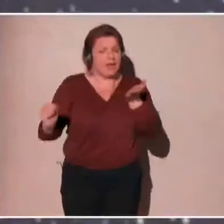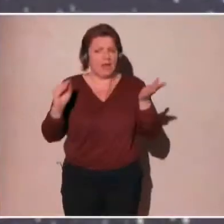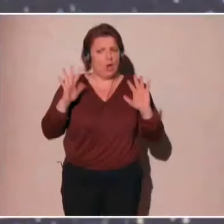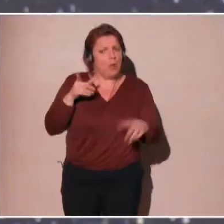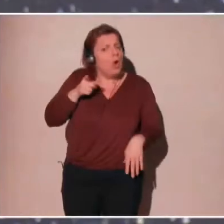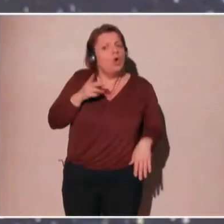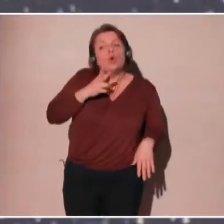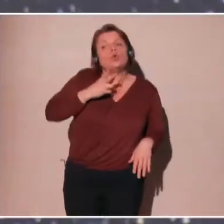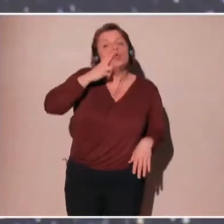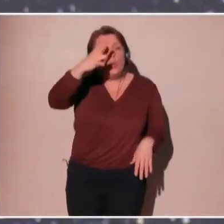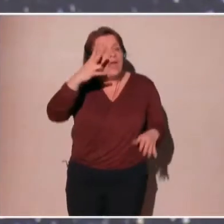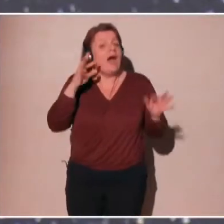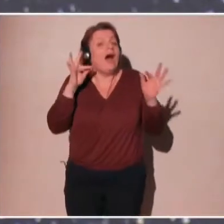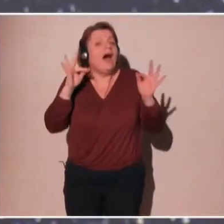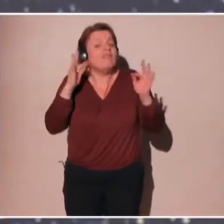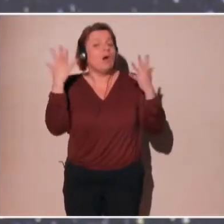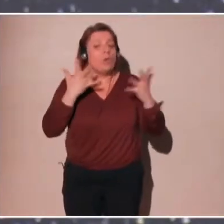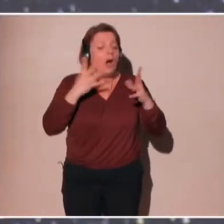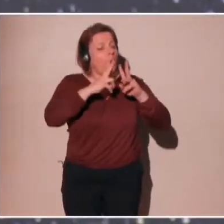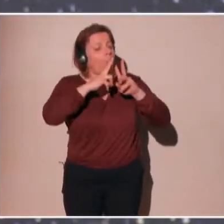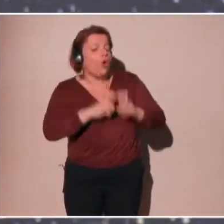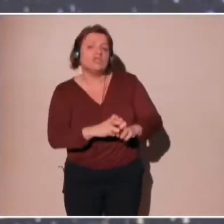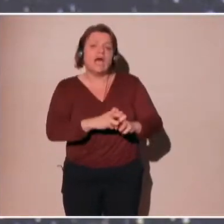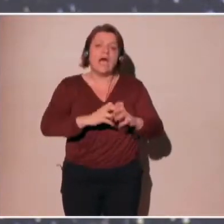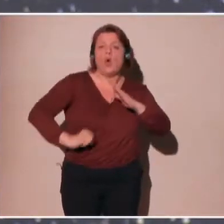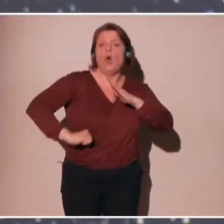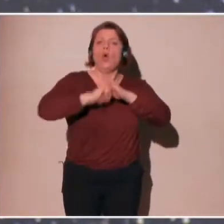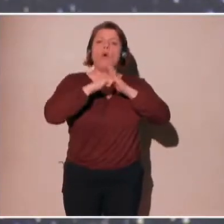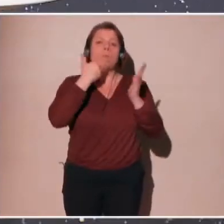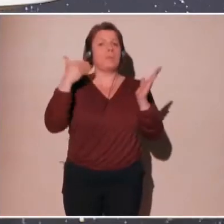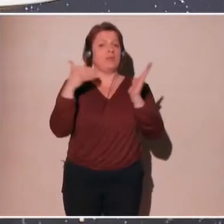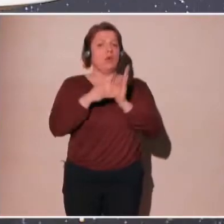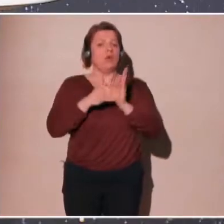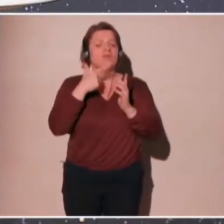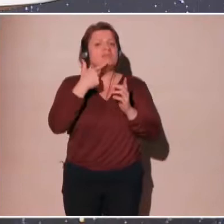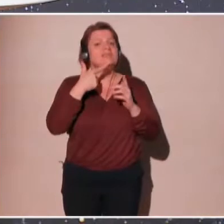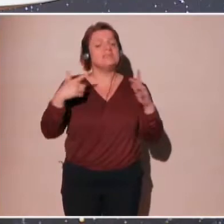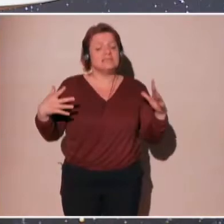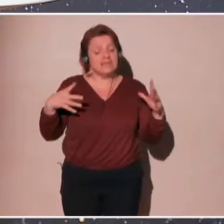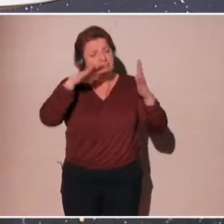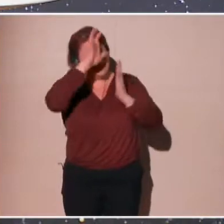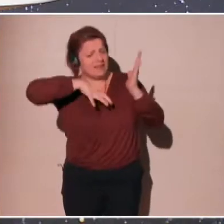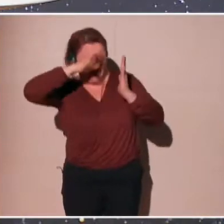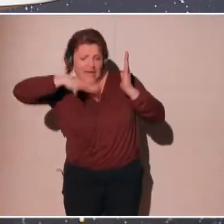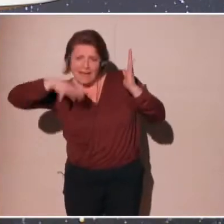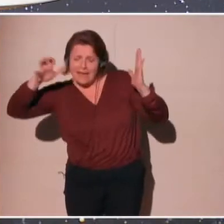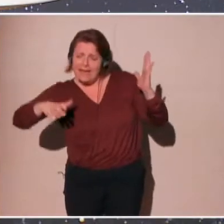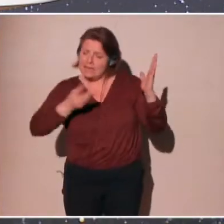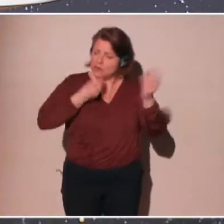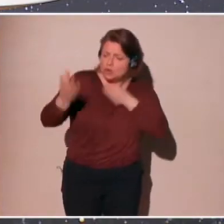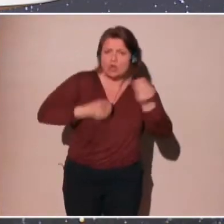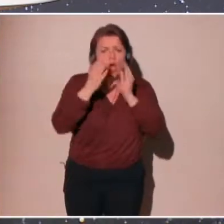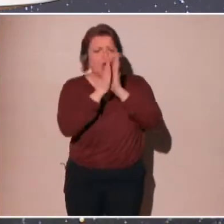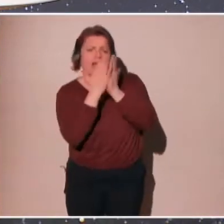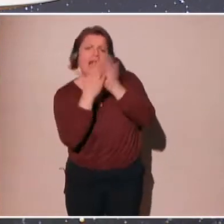doué pour, comme je l'ai dit, rechercher et optimiser. Donc, il va déduire une synthèse des textes qu'on lui donne, des manuels de